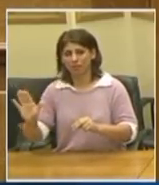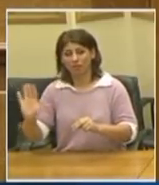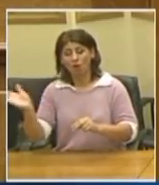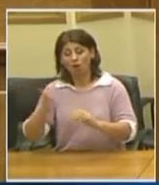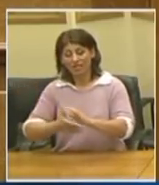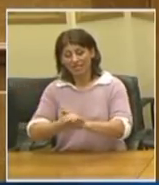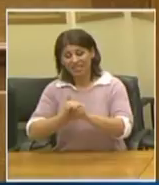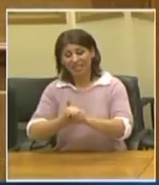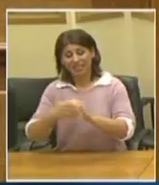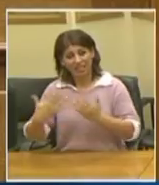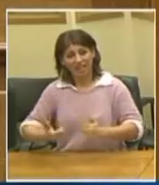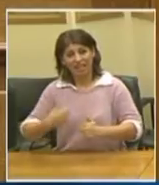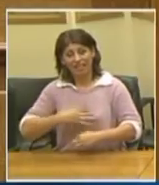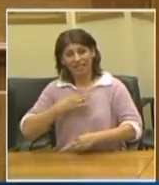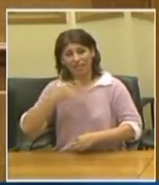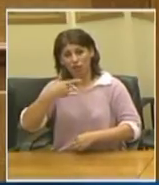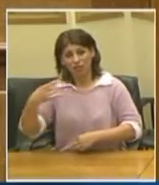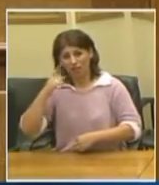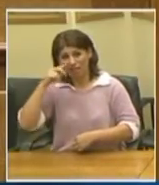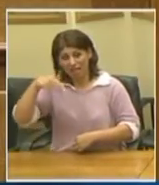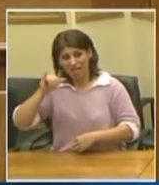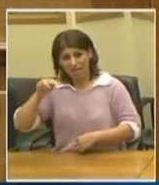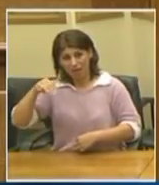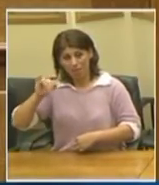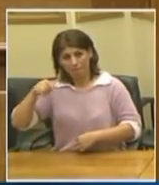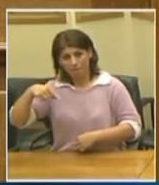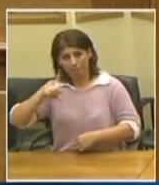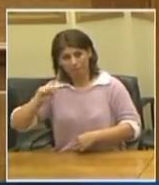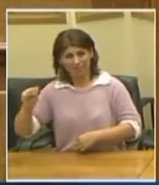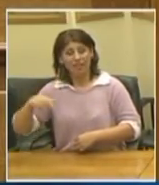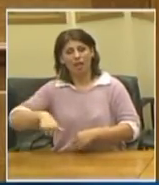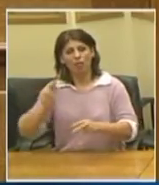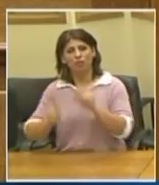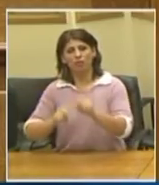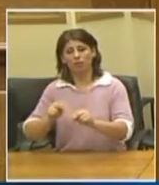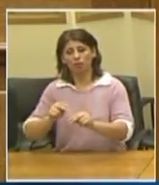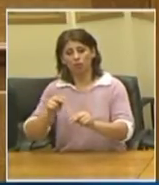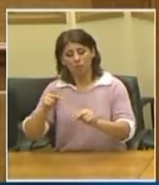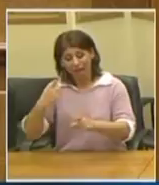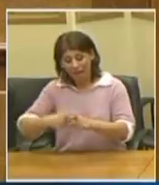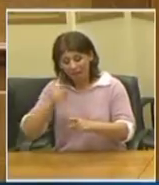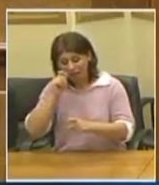από τον κύριο Ζάεφ και από τον κύριο Νίμιτς, εδώ ψηφίζουν Έλληνες και Ελληνίδες. Σας ευχαριστώ πολύ.